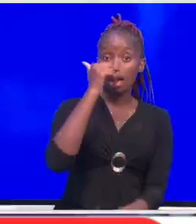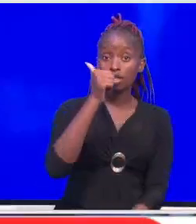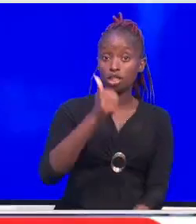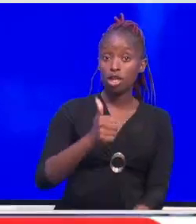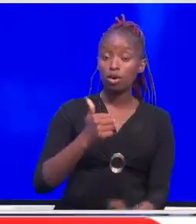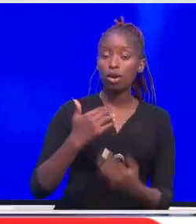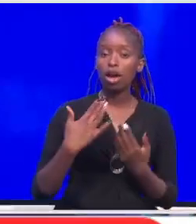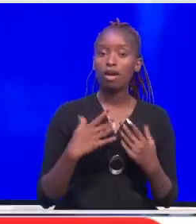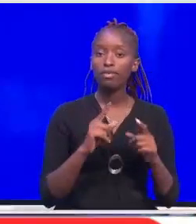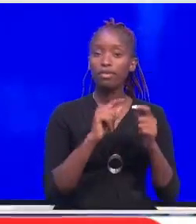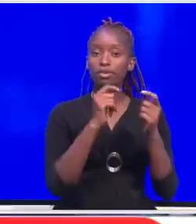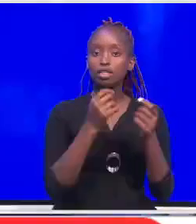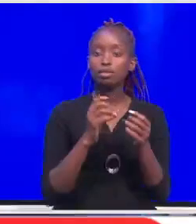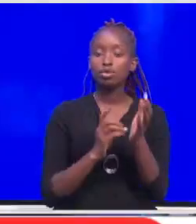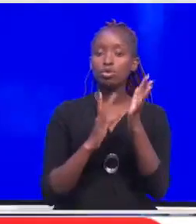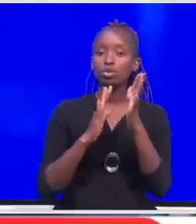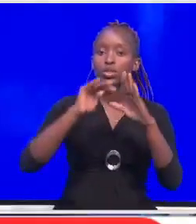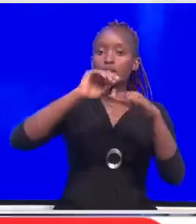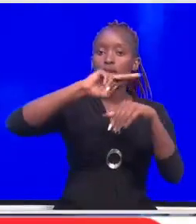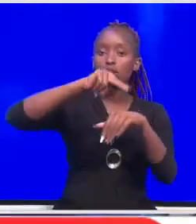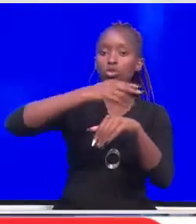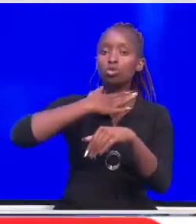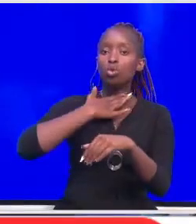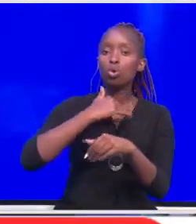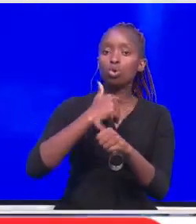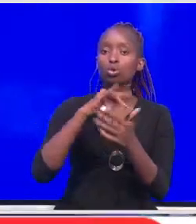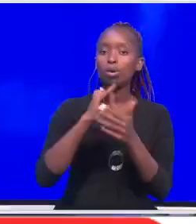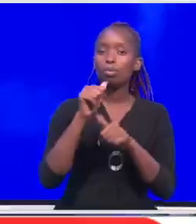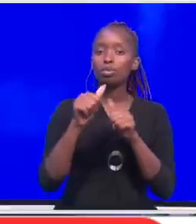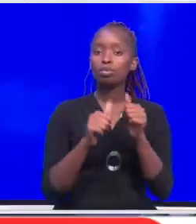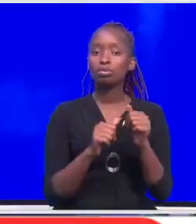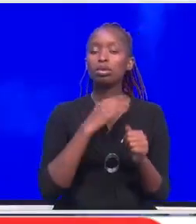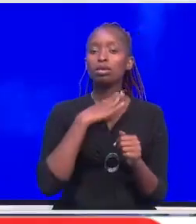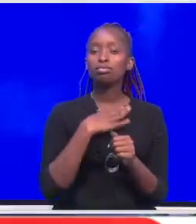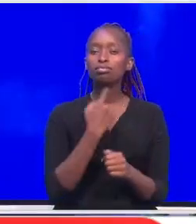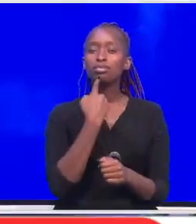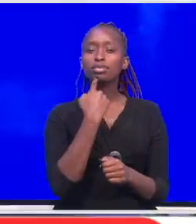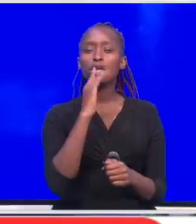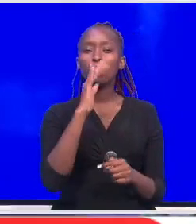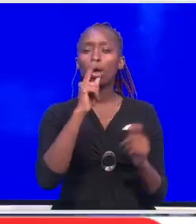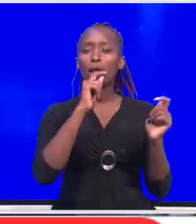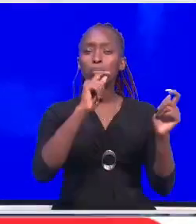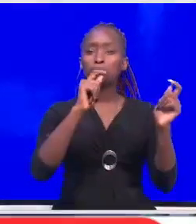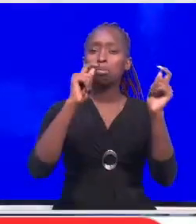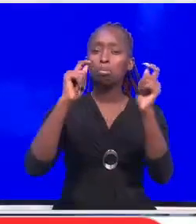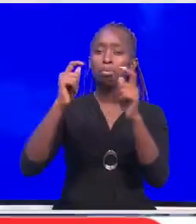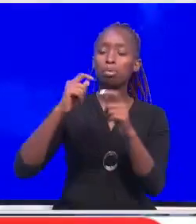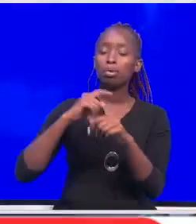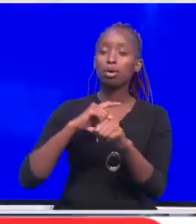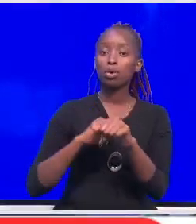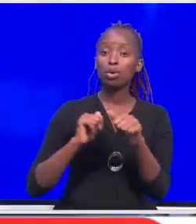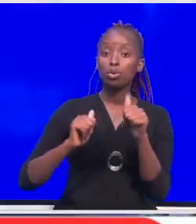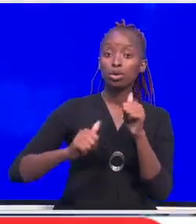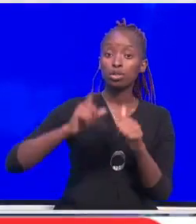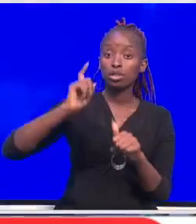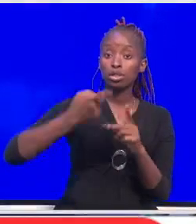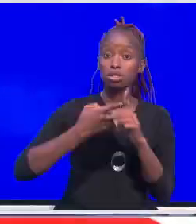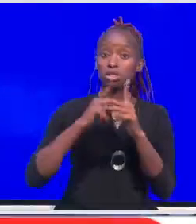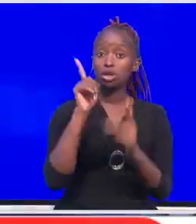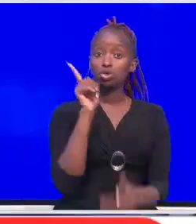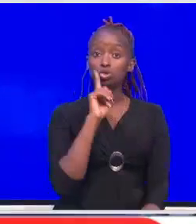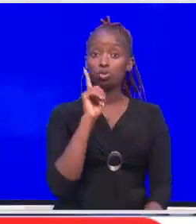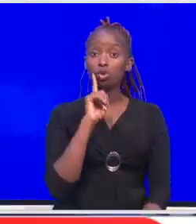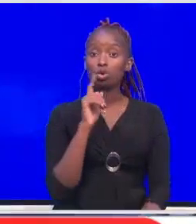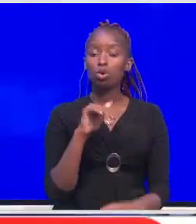Chama cha madaktari nchini kimetangaza kusitisha mgomo wa madaktari ambao ulikuwa unatarajiwa kuanza hapo kesho Ijumaa katika kaunti